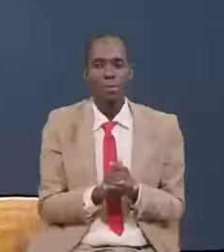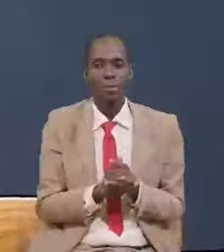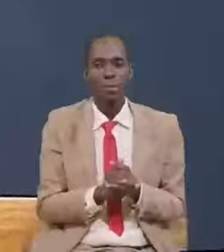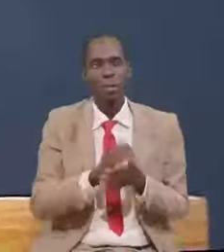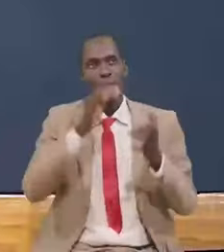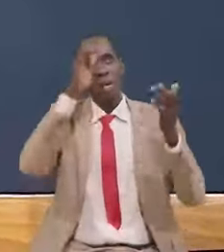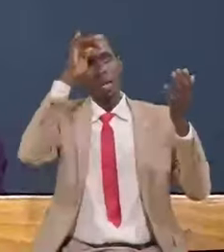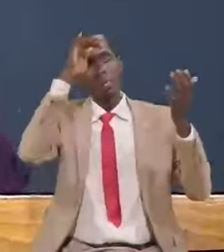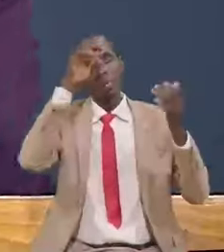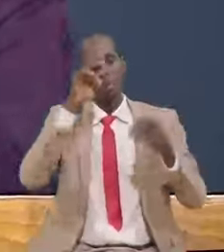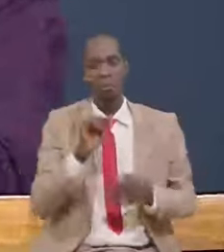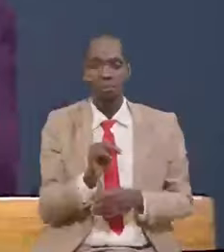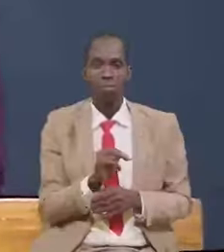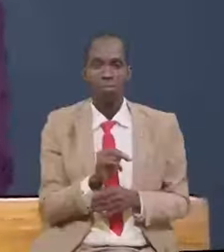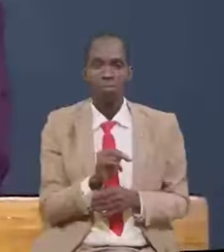Attente.